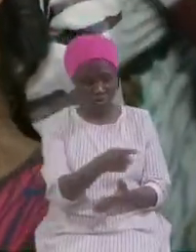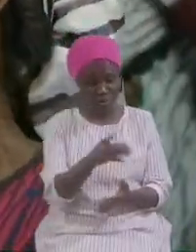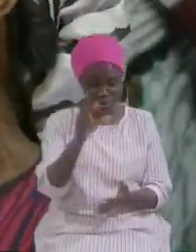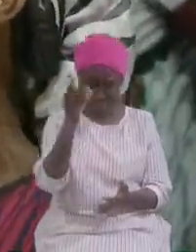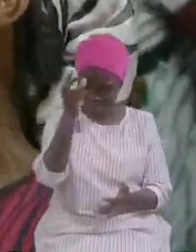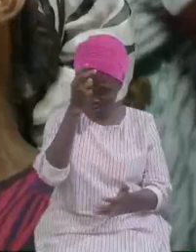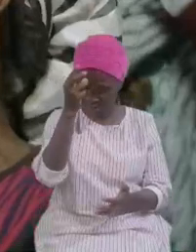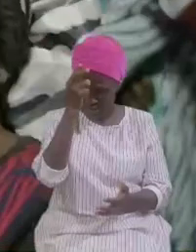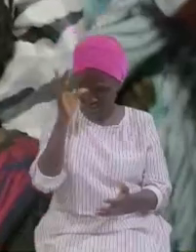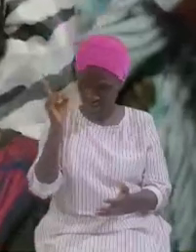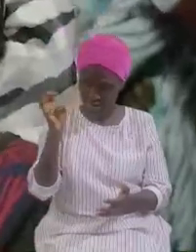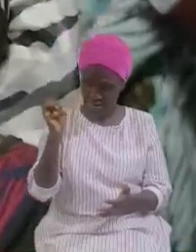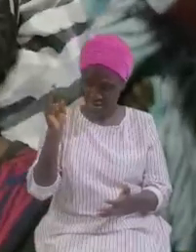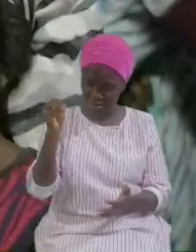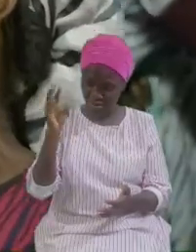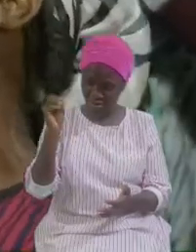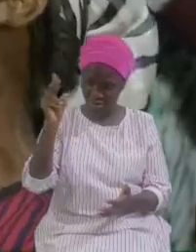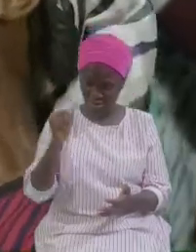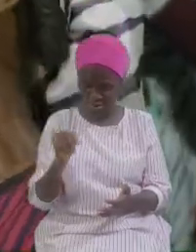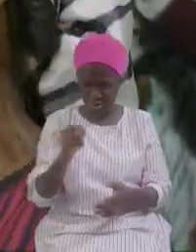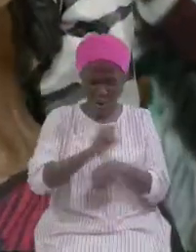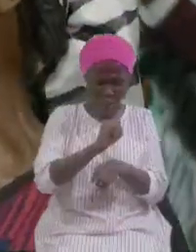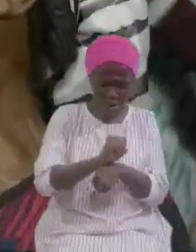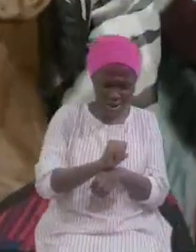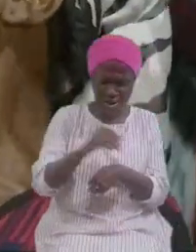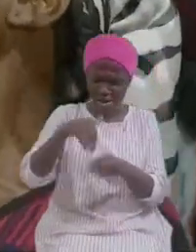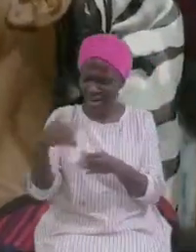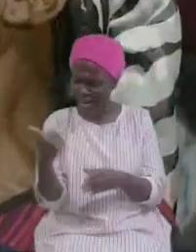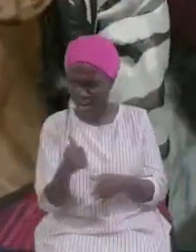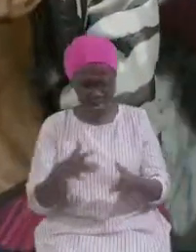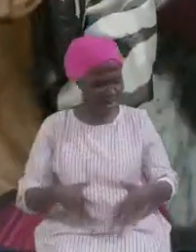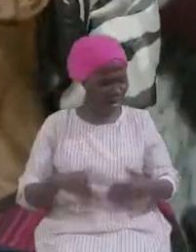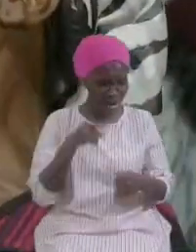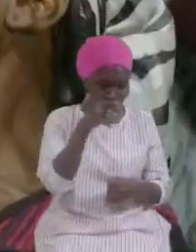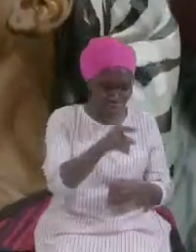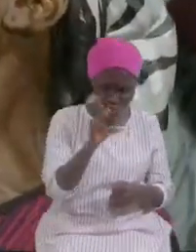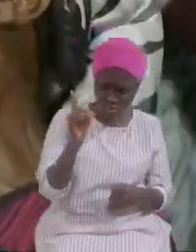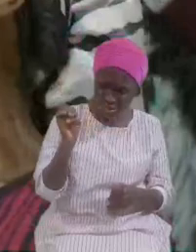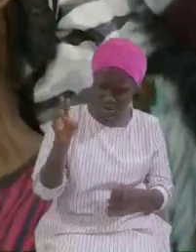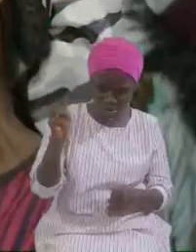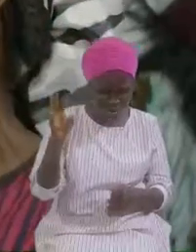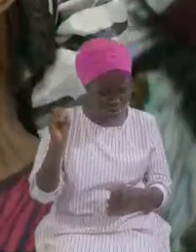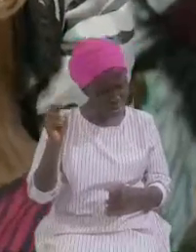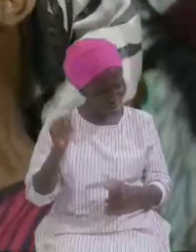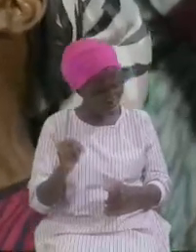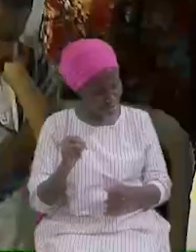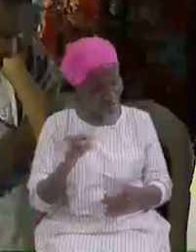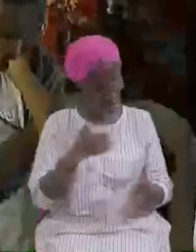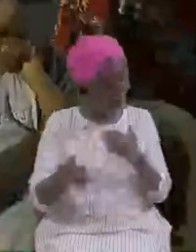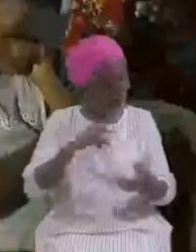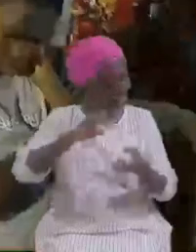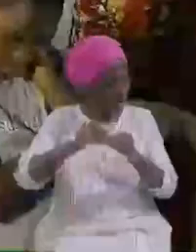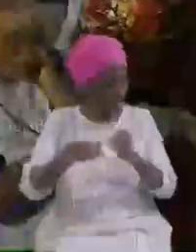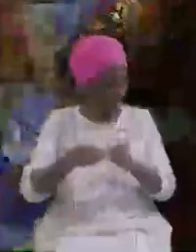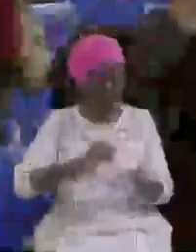Que ces opérations, oppression des démons dans n'importe quelle vie, quel que soit le nombre, je vous commande, sortez